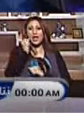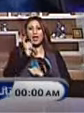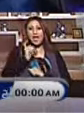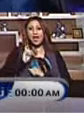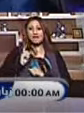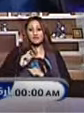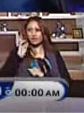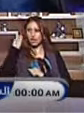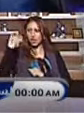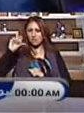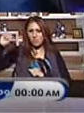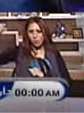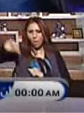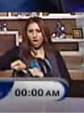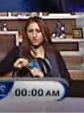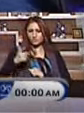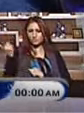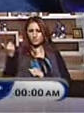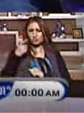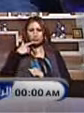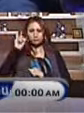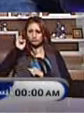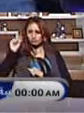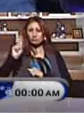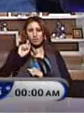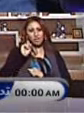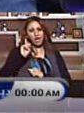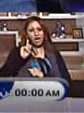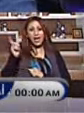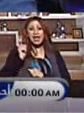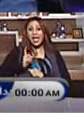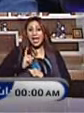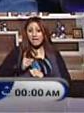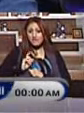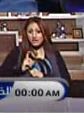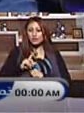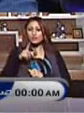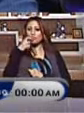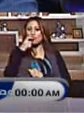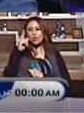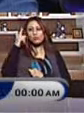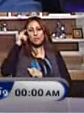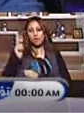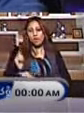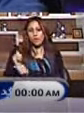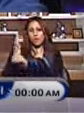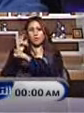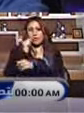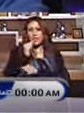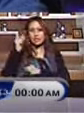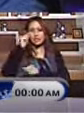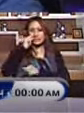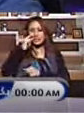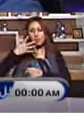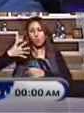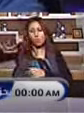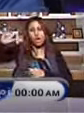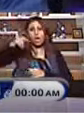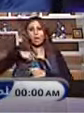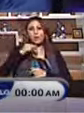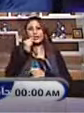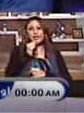باطل او تافه او لا قيمه له لما يقل لكم دينكم الباطل ولي دين الحق شوف الادب عالي ازاي لكم دينكم